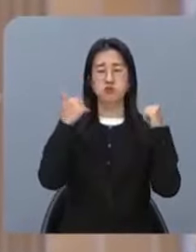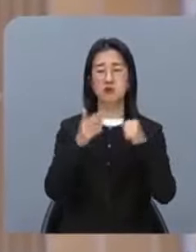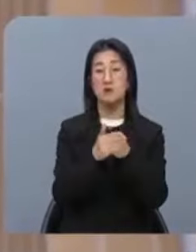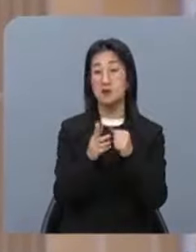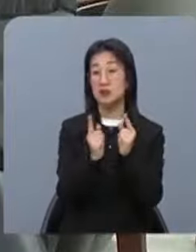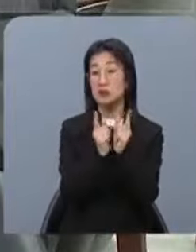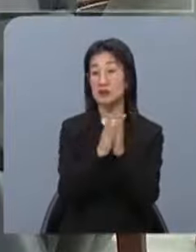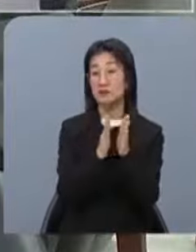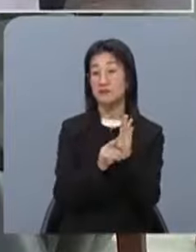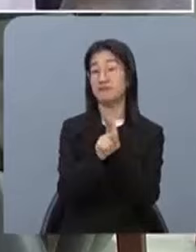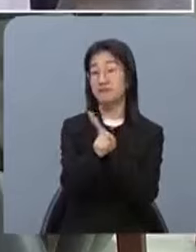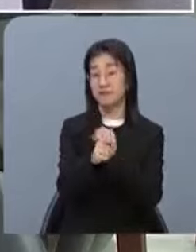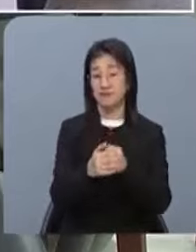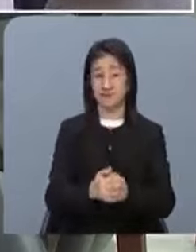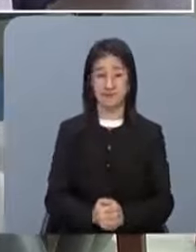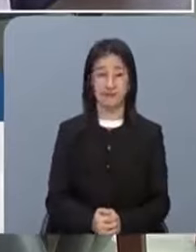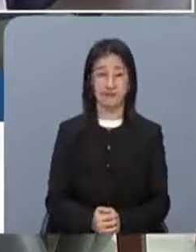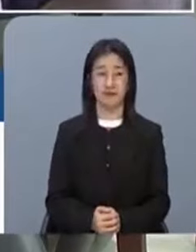합니다.